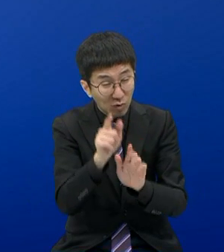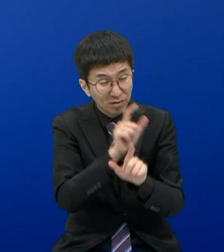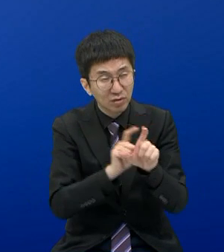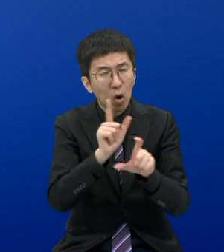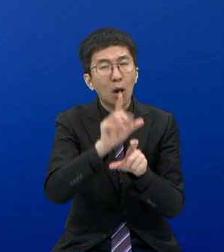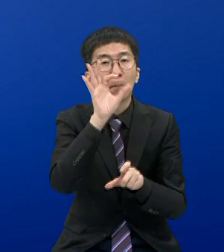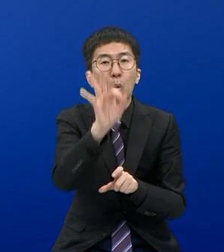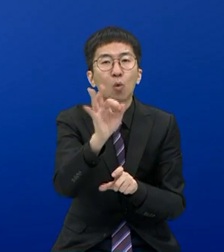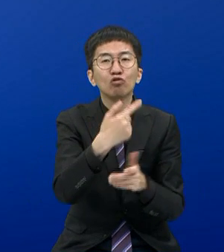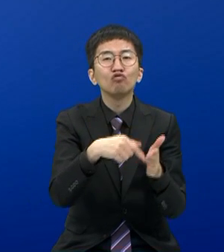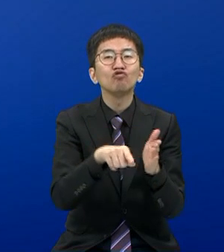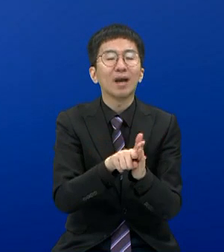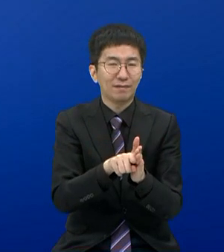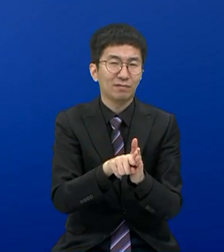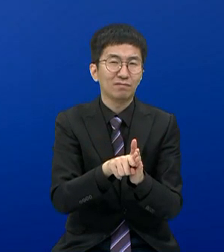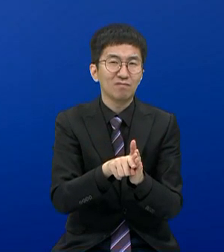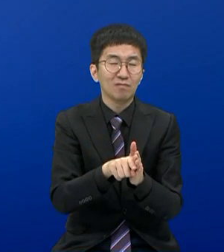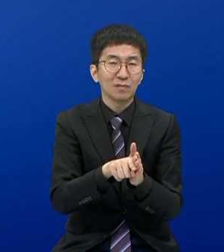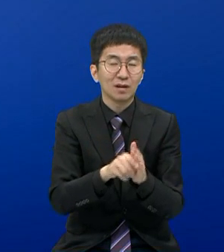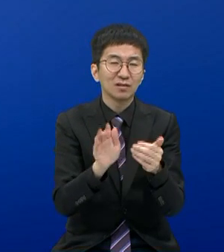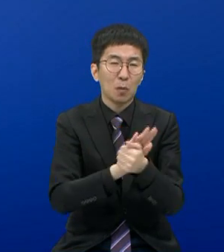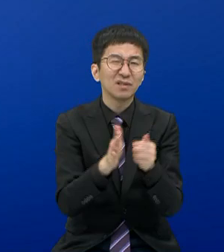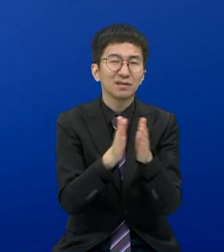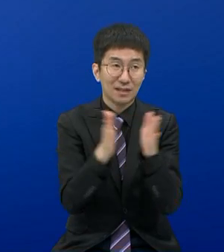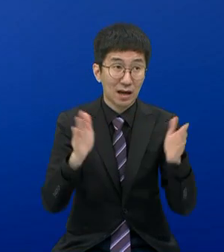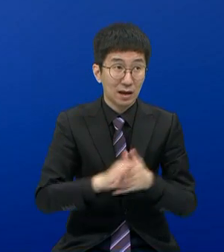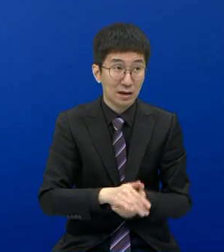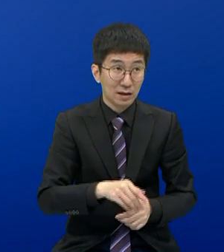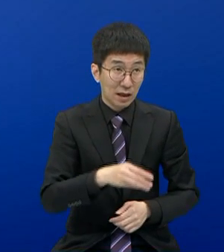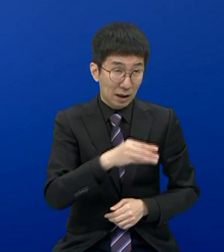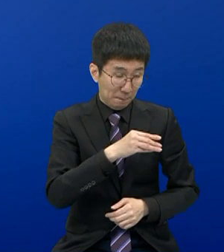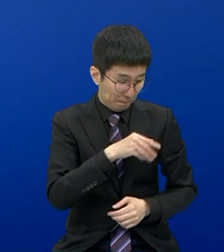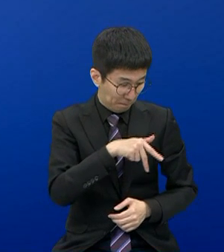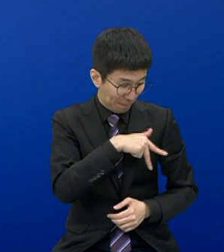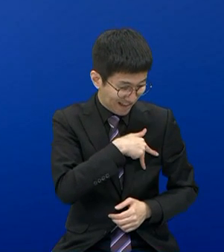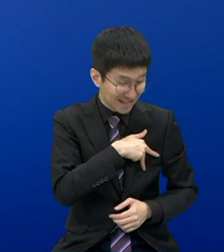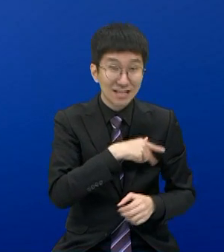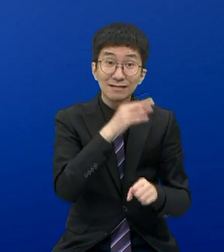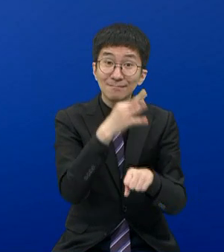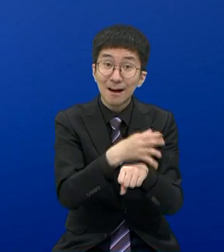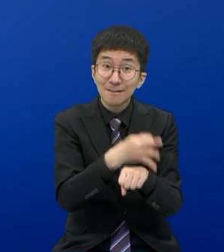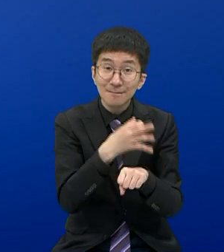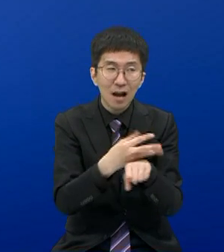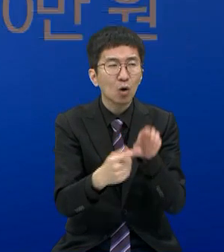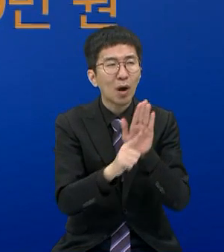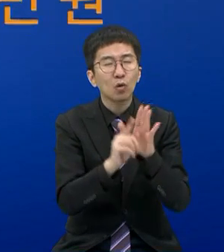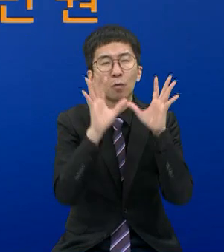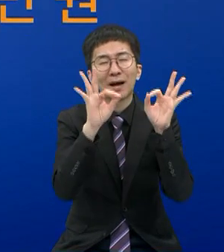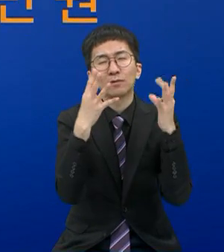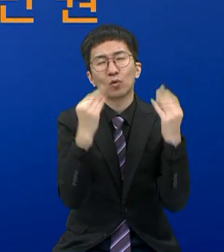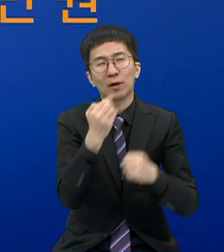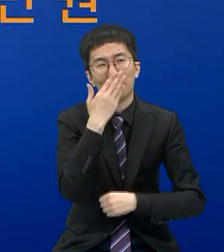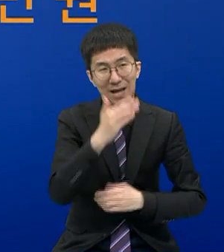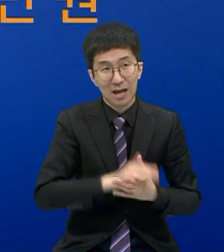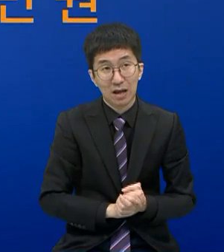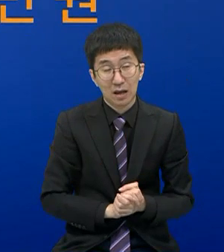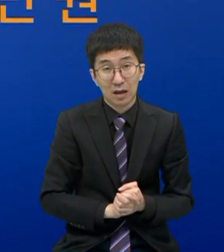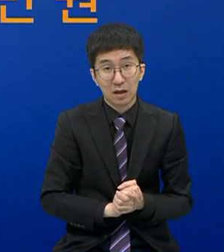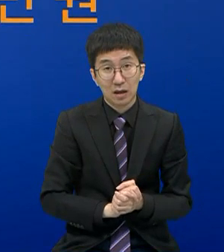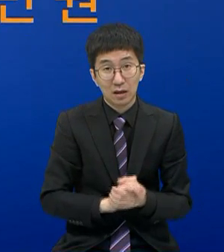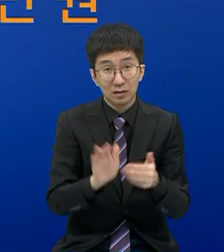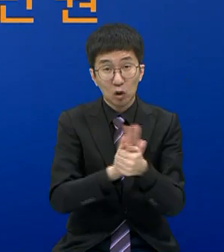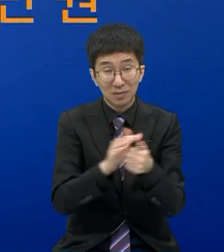자격을 사도록 한 겁니다 배치를 구매하면 훨씬 많은 광고를 볼 수 있도록 했는데 서비스 종료 전날